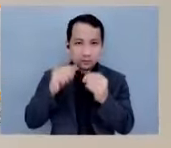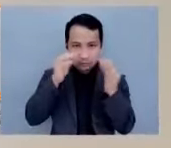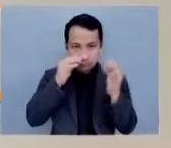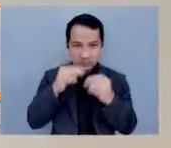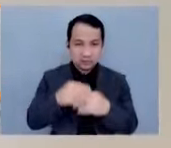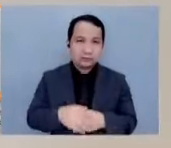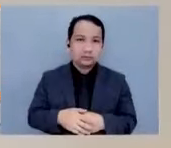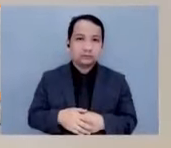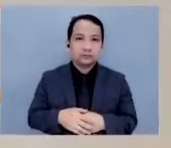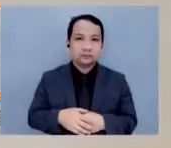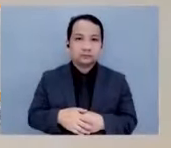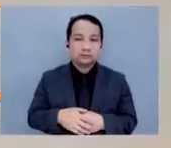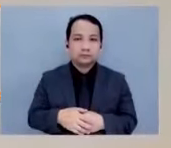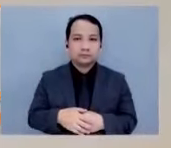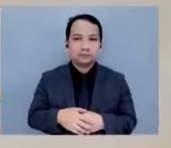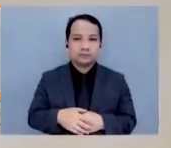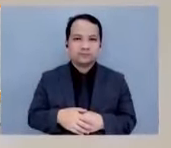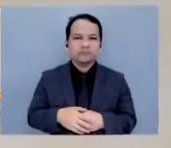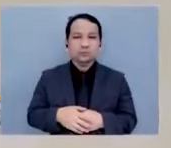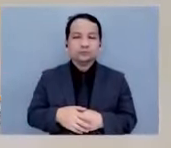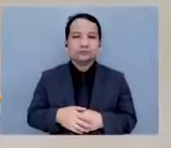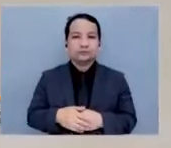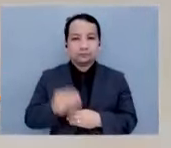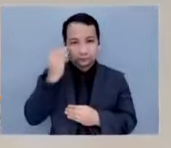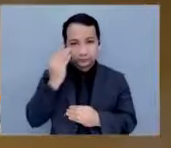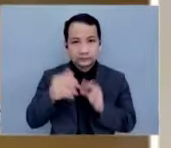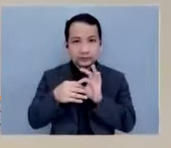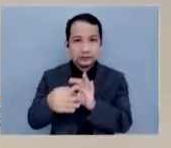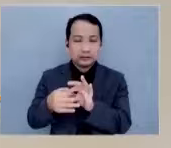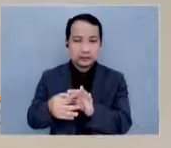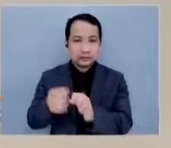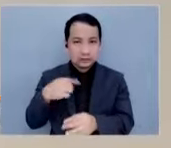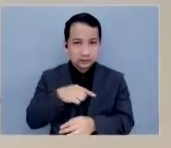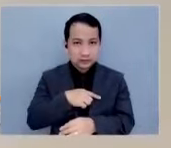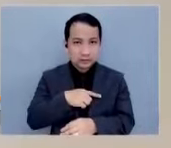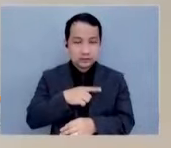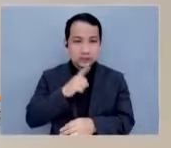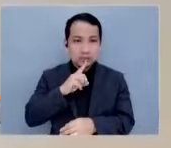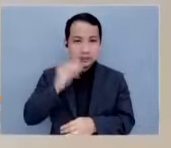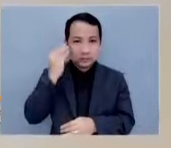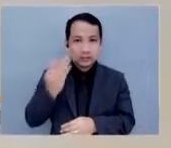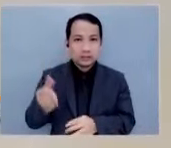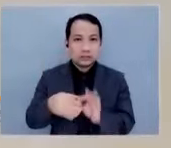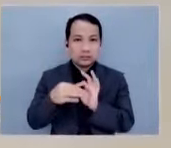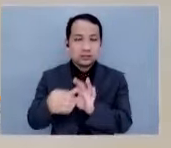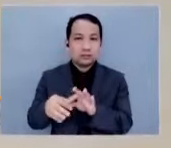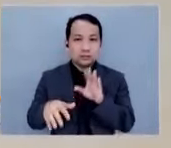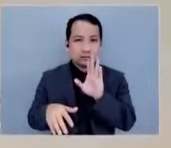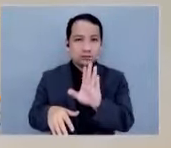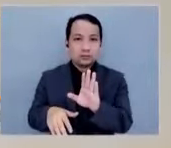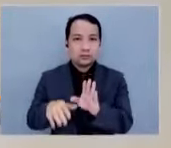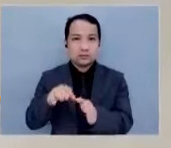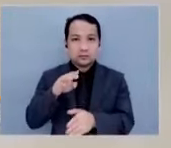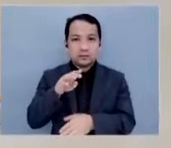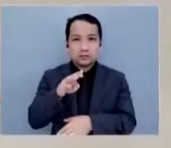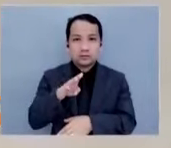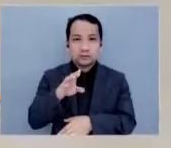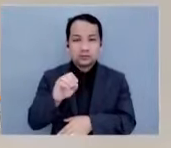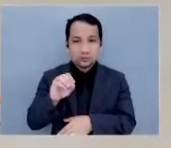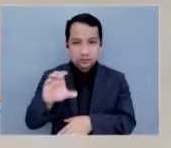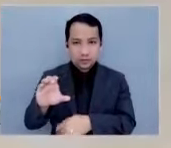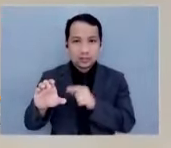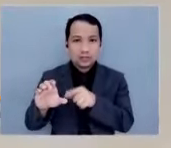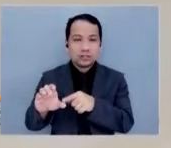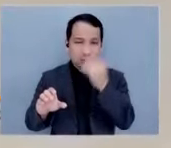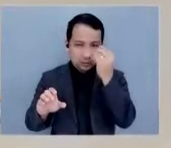sharing na nangyayari yan palagi kasi sir, maganda ang working relationship natin, of course with the Bureau of Customs. And in fact, if you